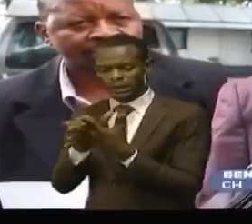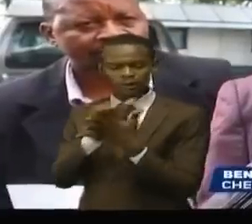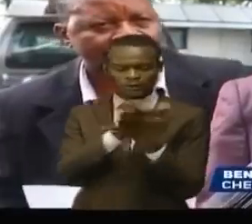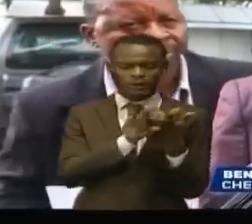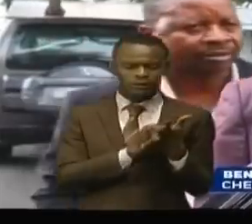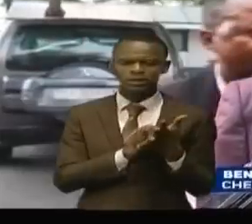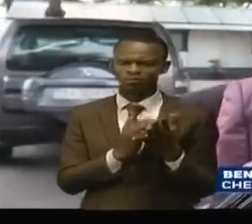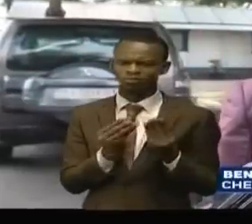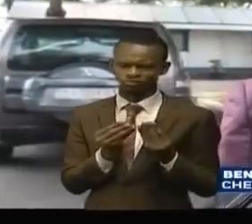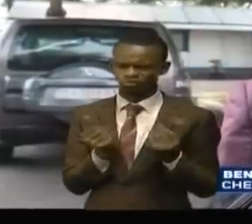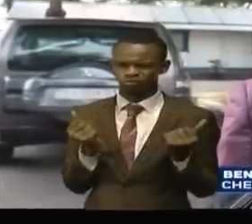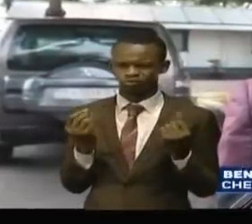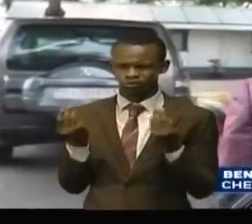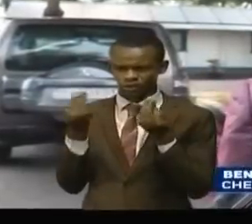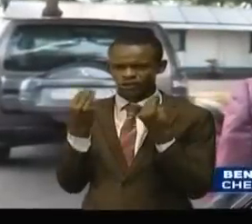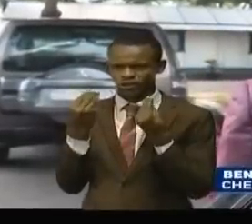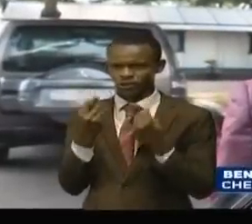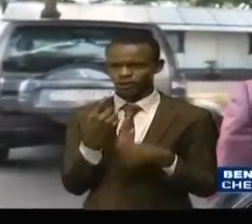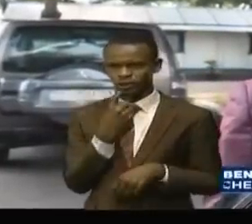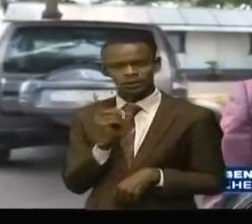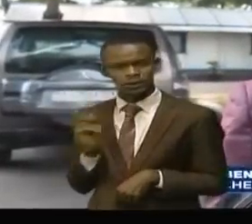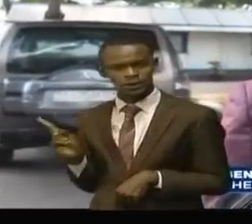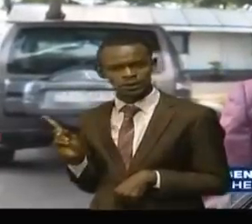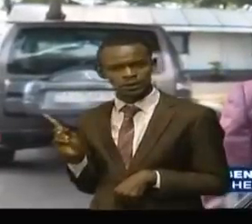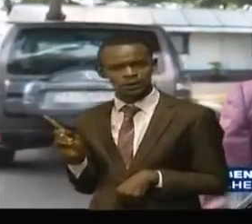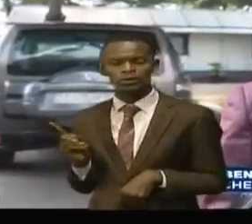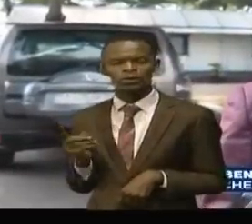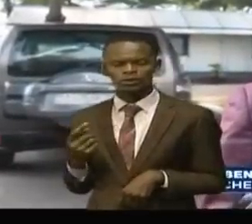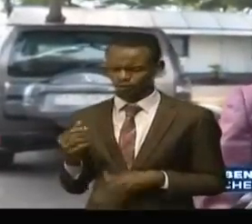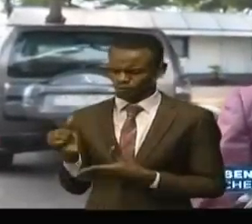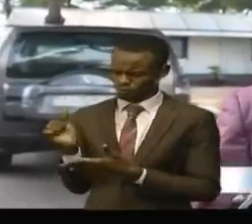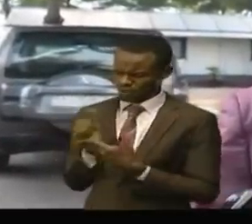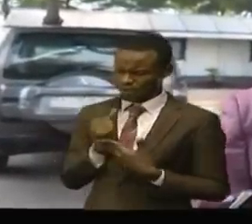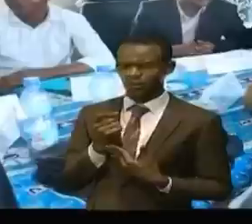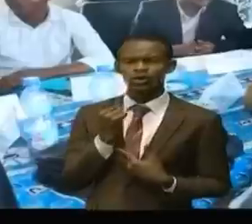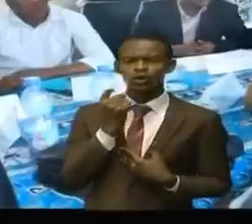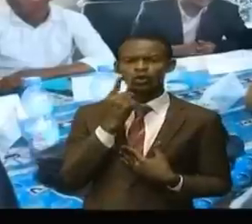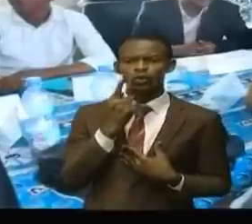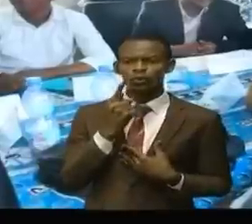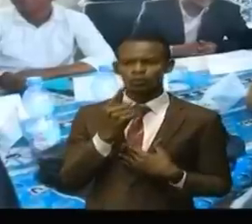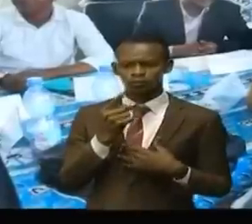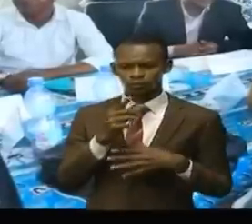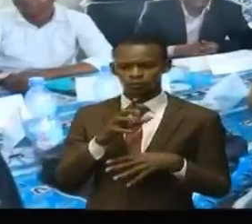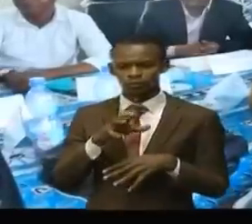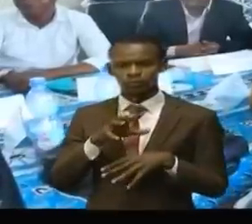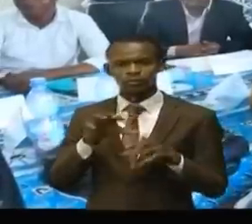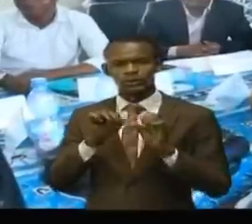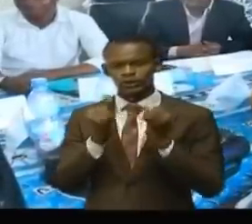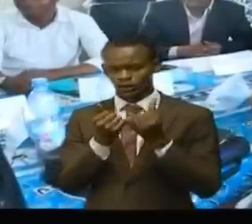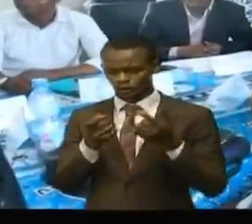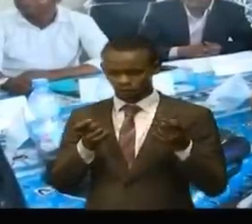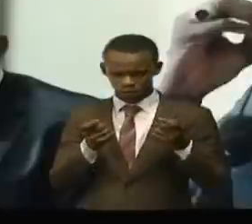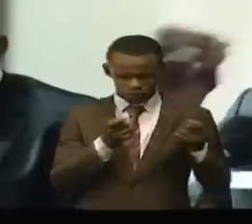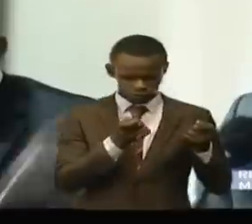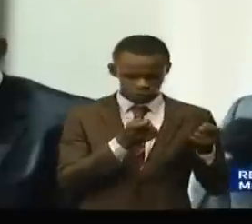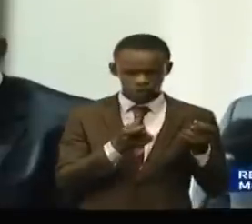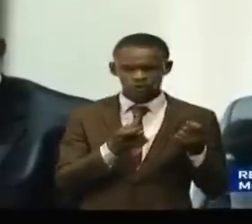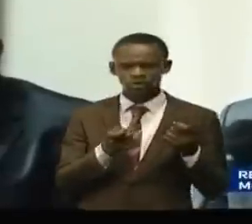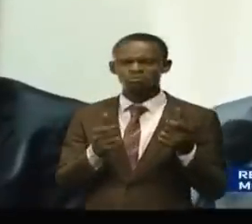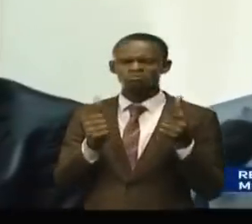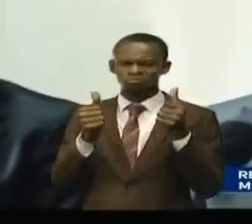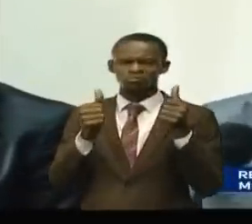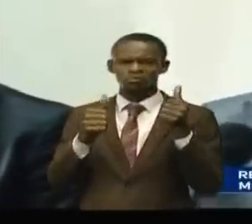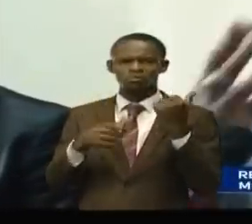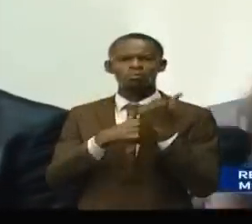de redynamiser la gestion et mettre le client au centre de nos intérêts. Après les chefs des centres, la direction provinciale de la régie